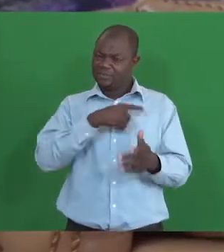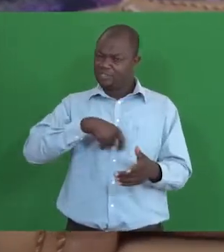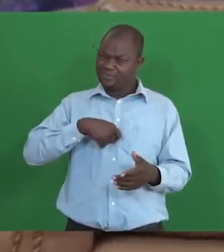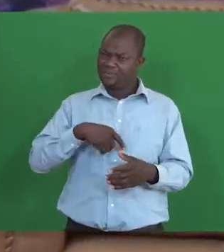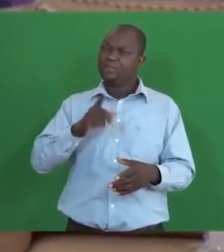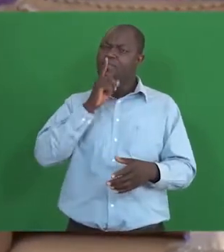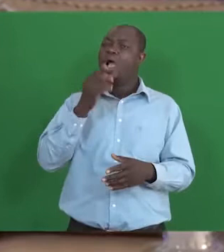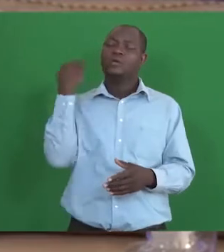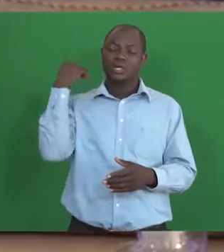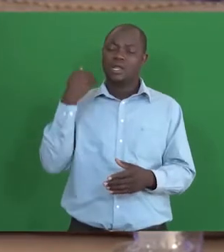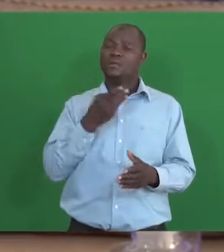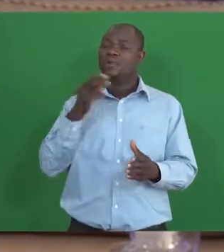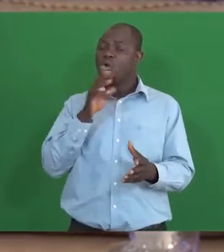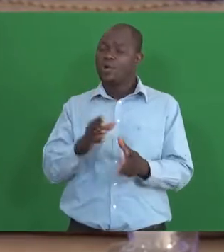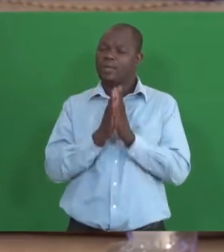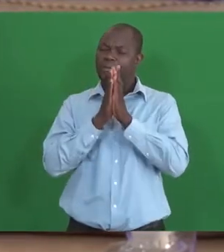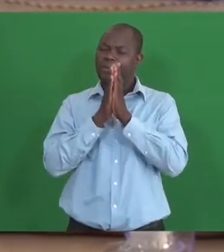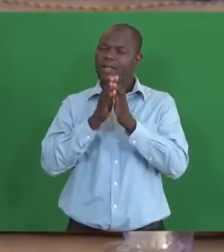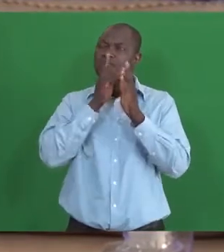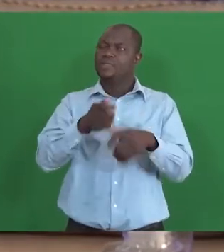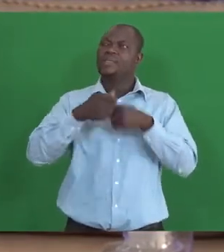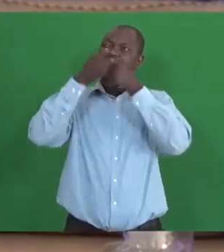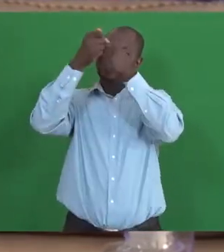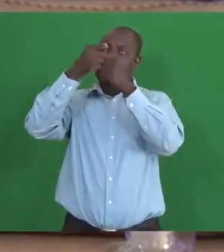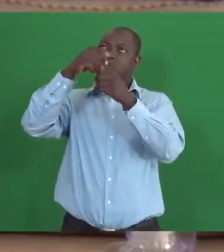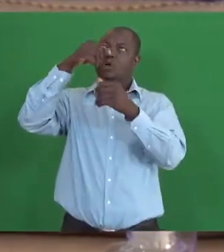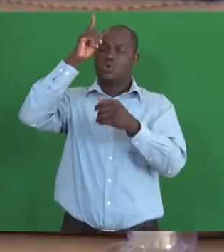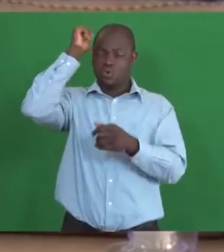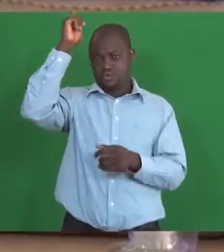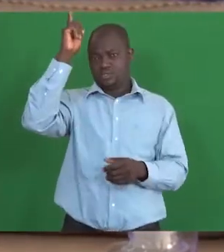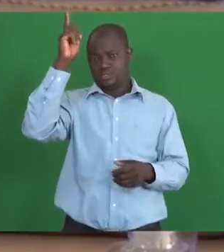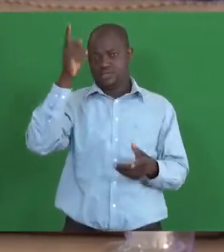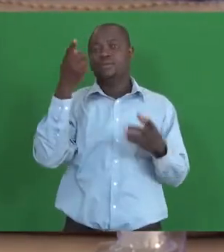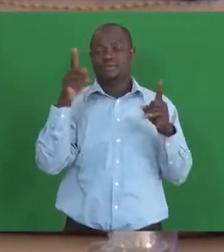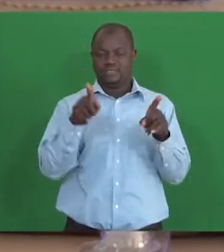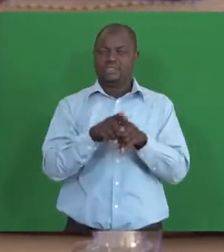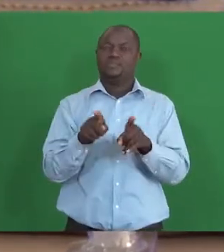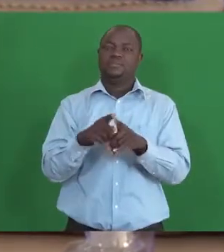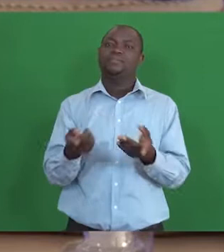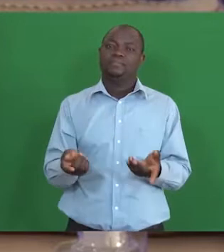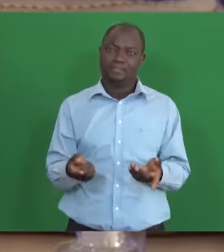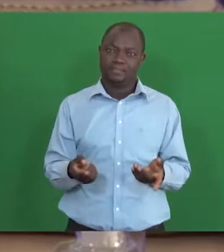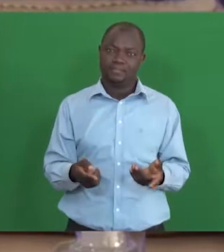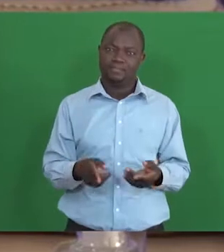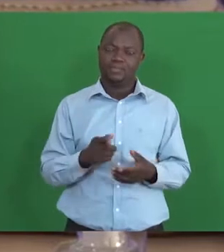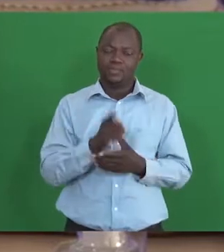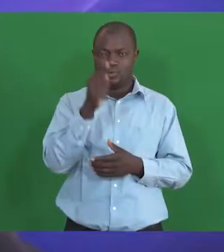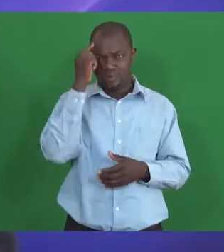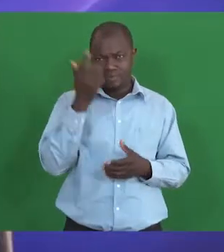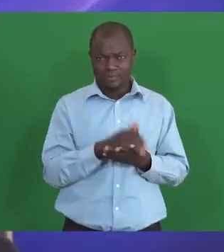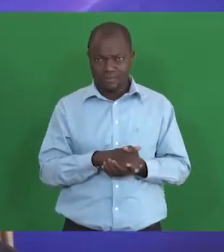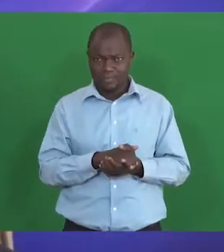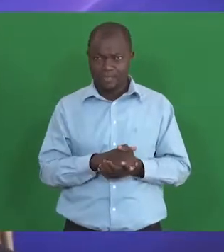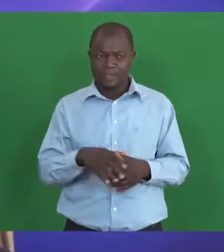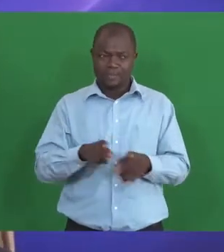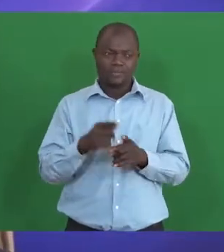pasi chigare, vanhu vaiti tisvitsirei kuna musika vanhu. Saka musika vanhu ndiMwari, handiti. Ndouya kuna changamire vari kunza.